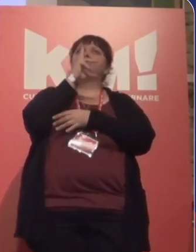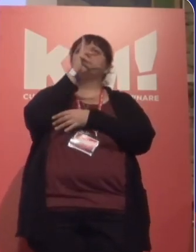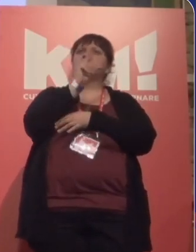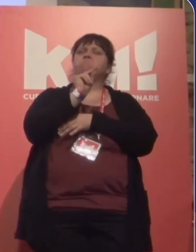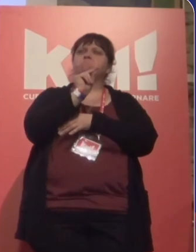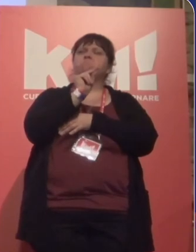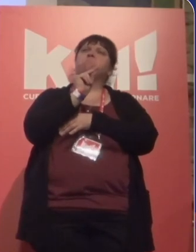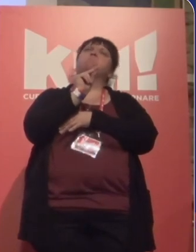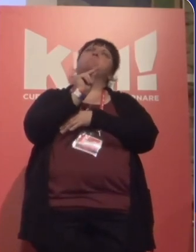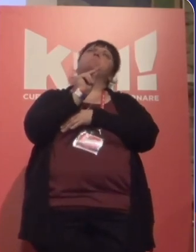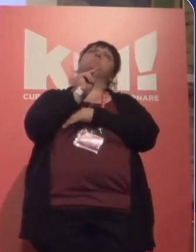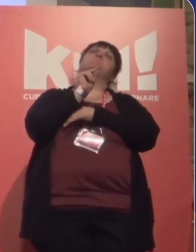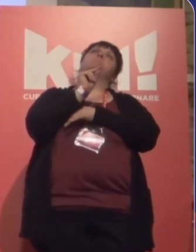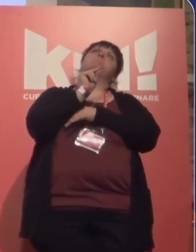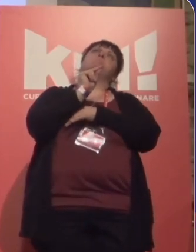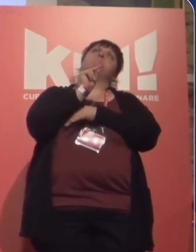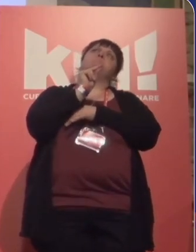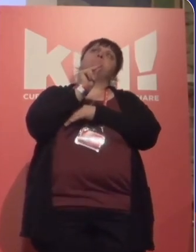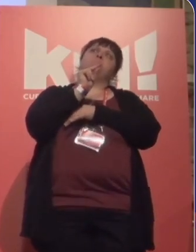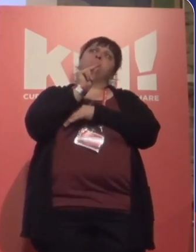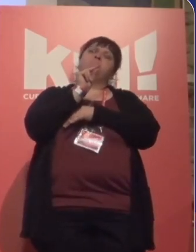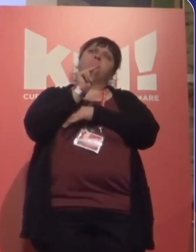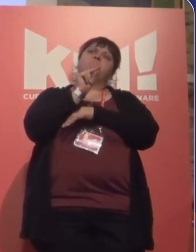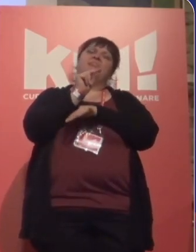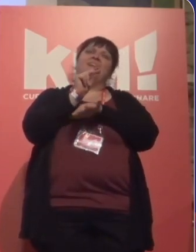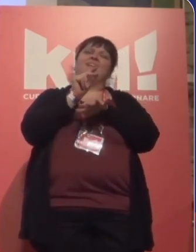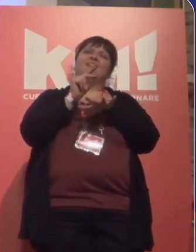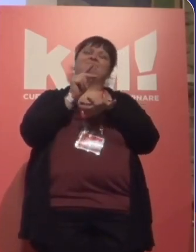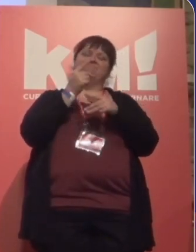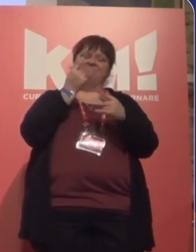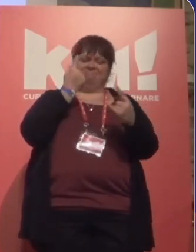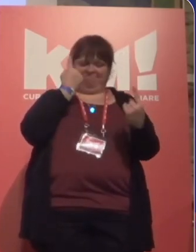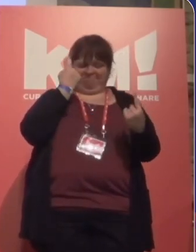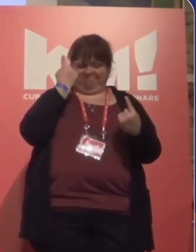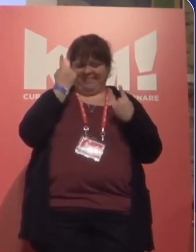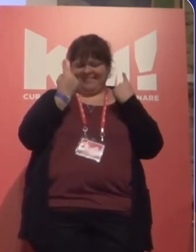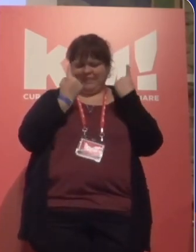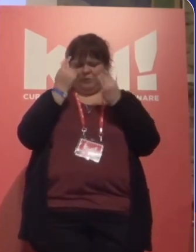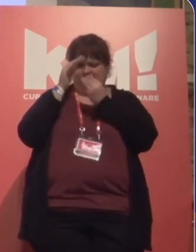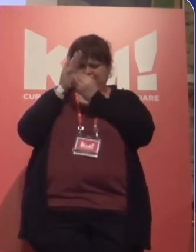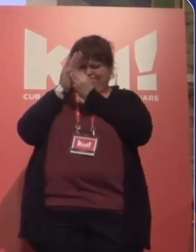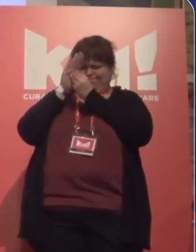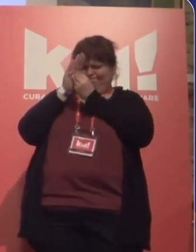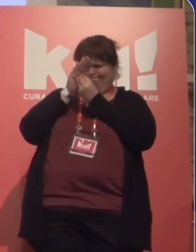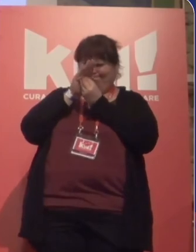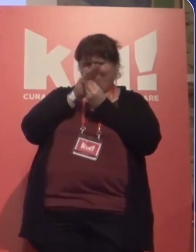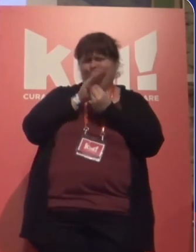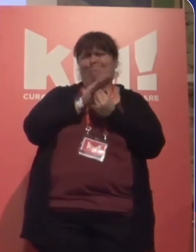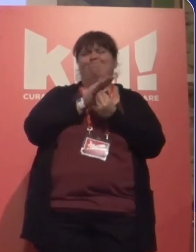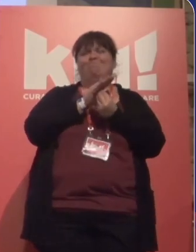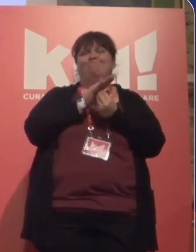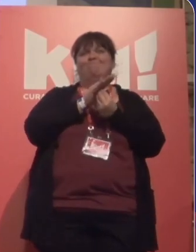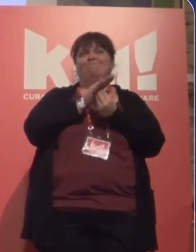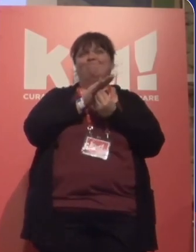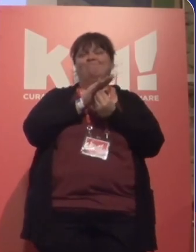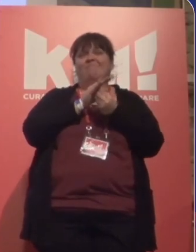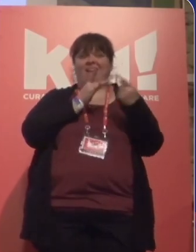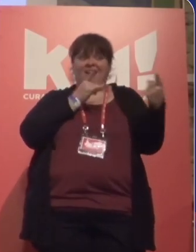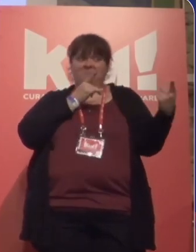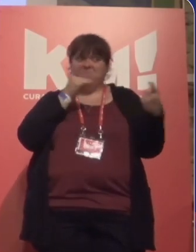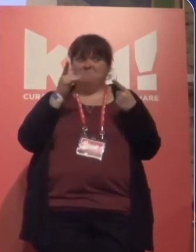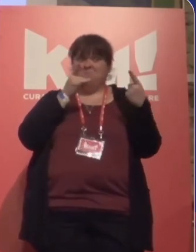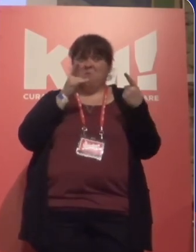dimensione opprimente che ci consegna il tempo della pandemia